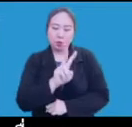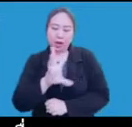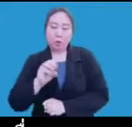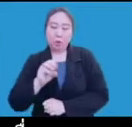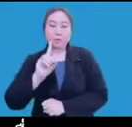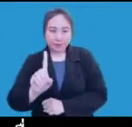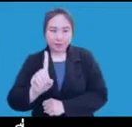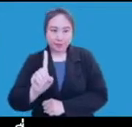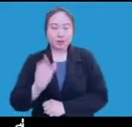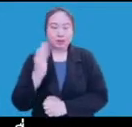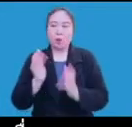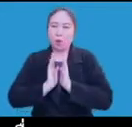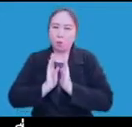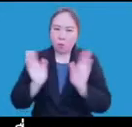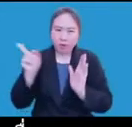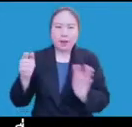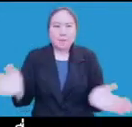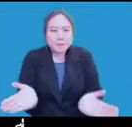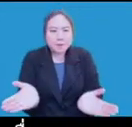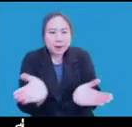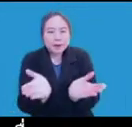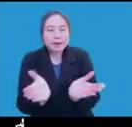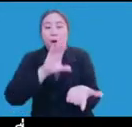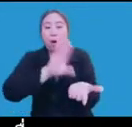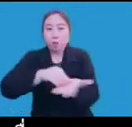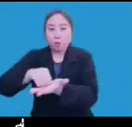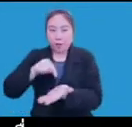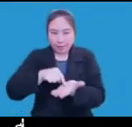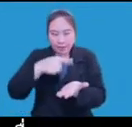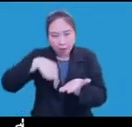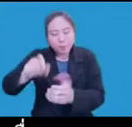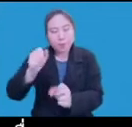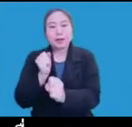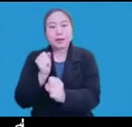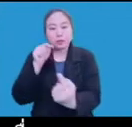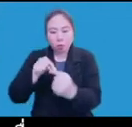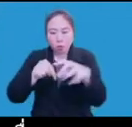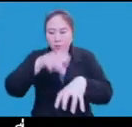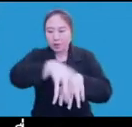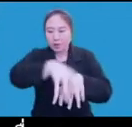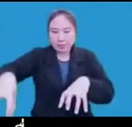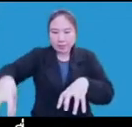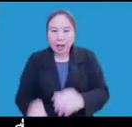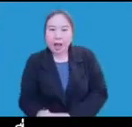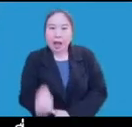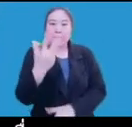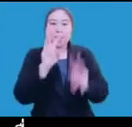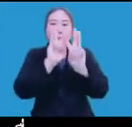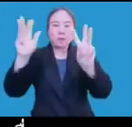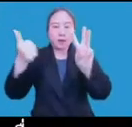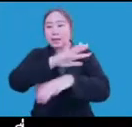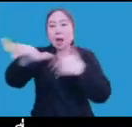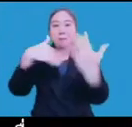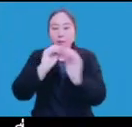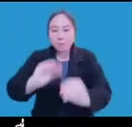นะครับตอนนั้นอันนี้ต้องขอบคุณดร.สลันนะครับท่านผลักดันใหข้อมูลเนี้ยสามารถนำไปใช้ในเชิงพื้นที่และขึ้นเว็บไซต์ได้ทุกคนเข้า